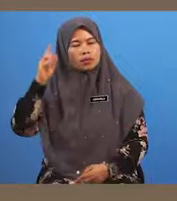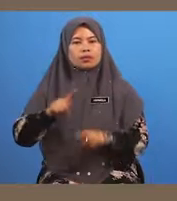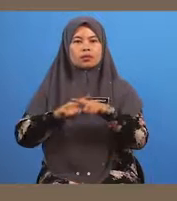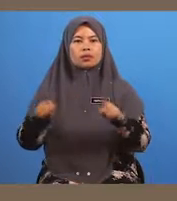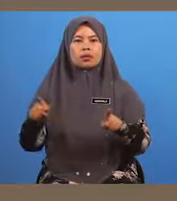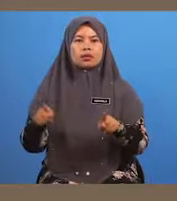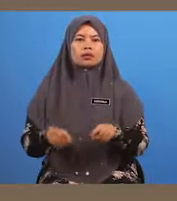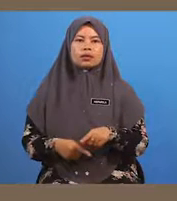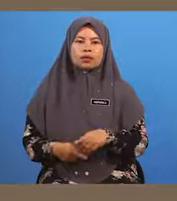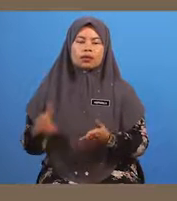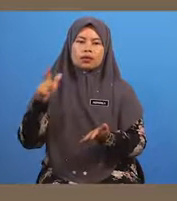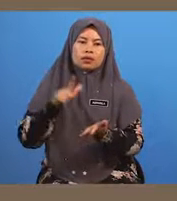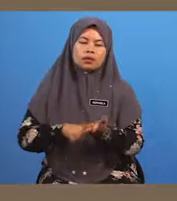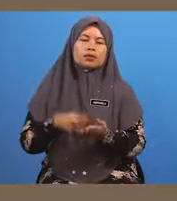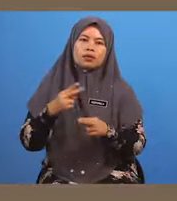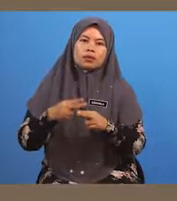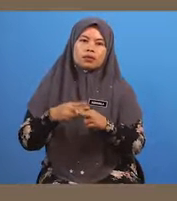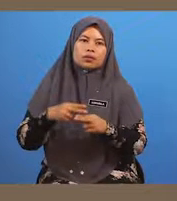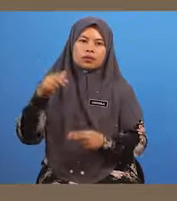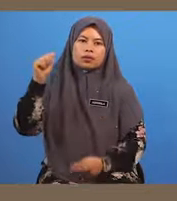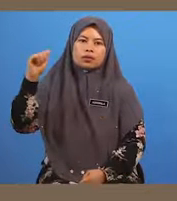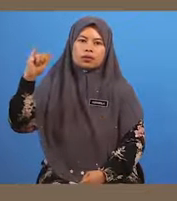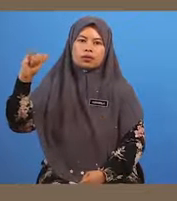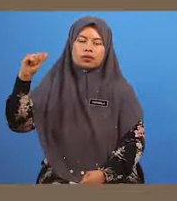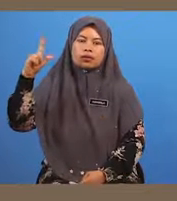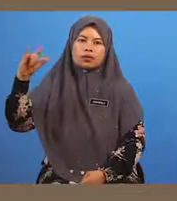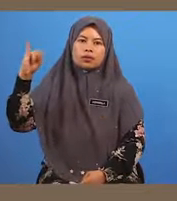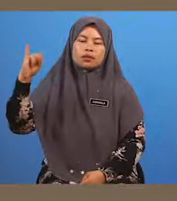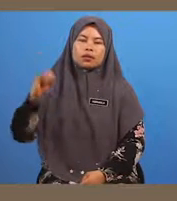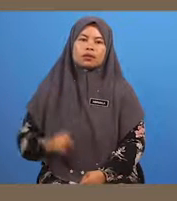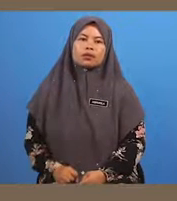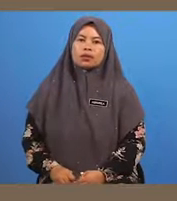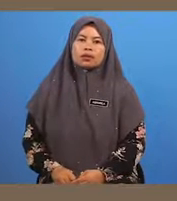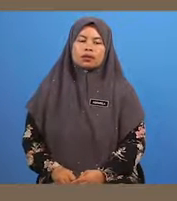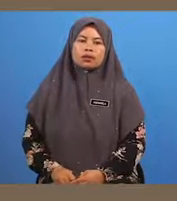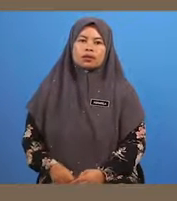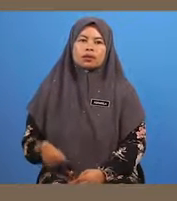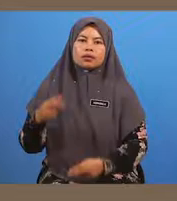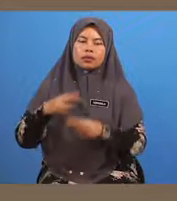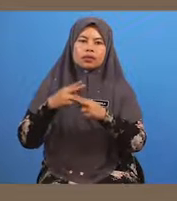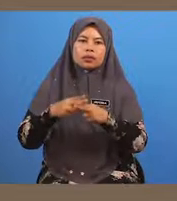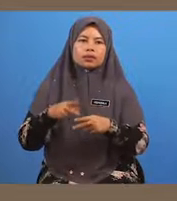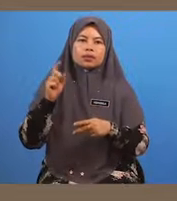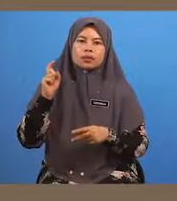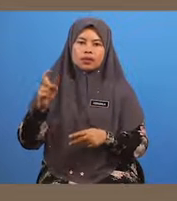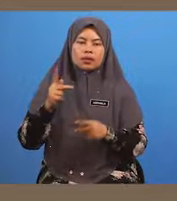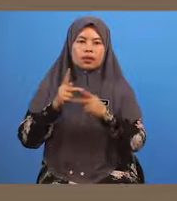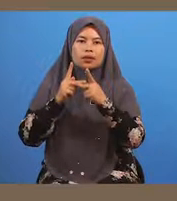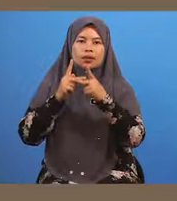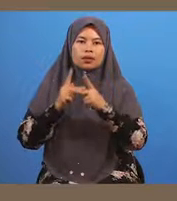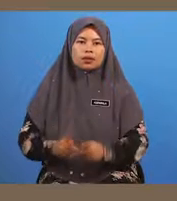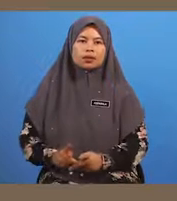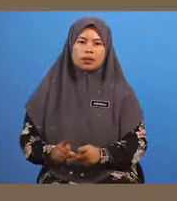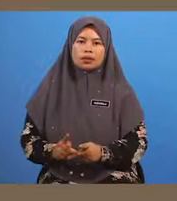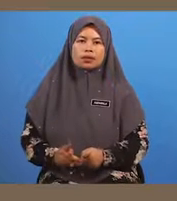begitu, nama Ibrahim bin Muhammad hendaklah dikekalkan dan tidak boleh ditukar kepada Ibrahim bin